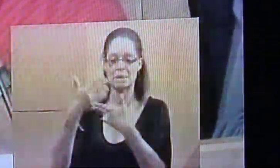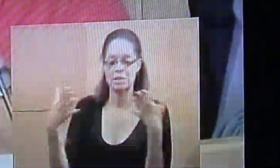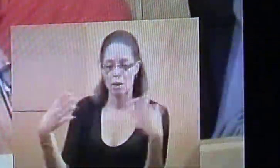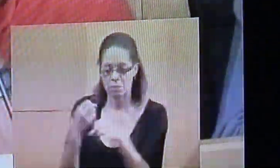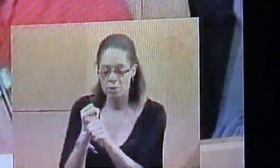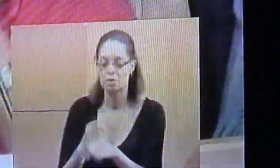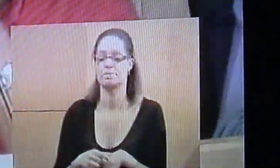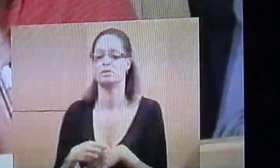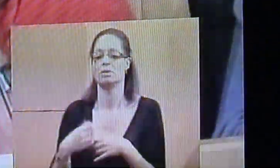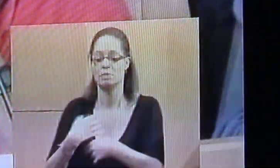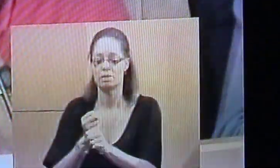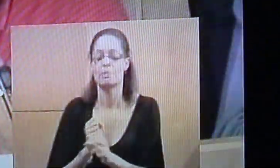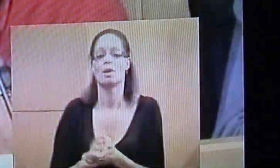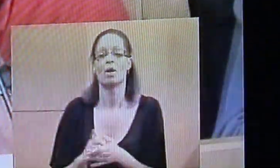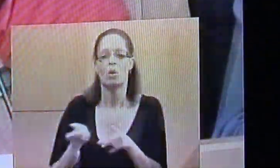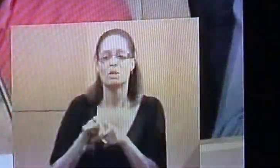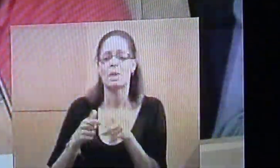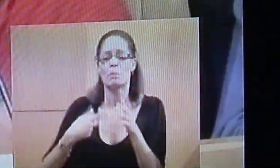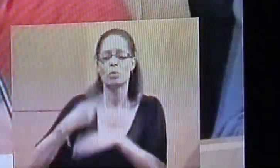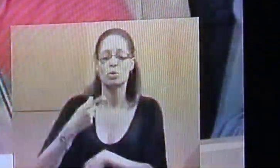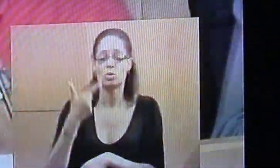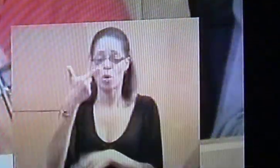eu plus de 2500 ouvriers